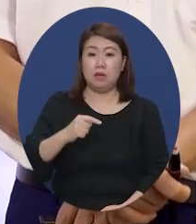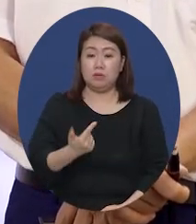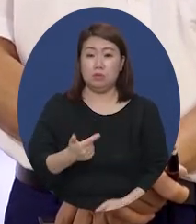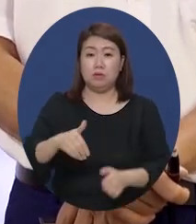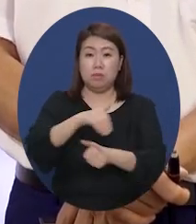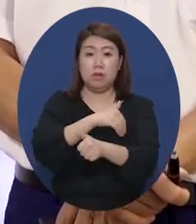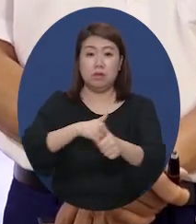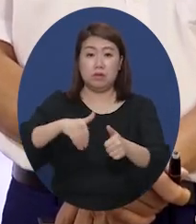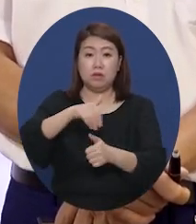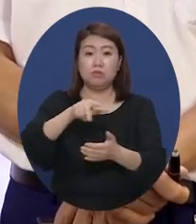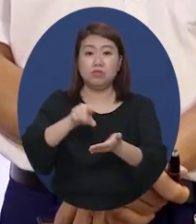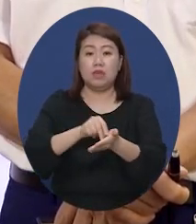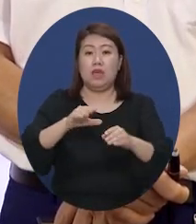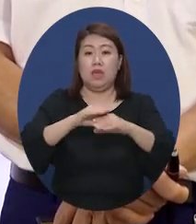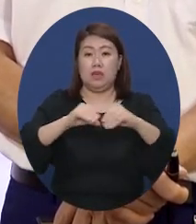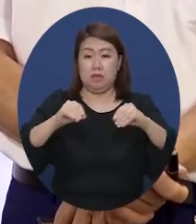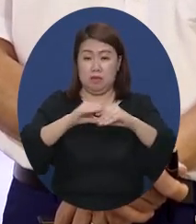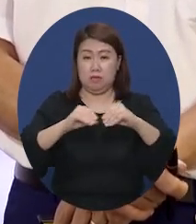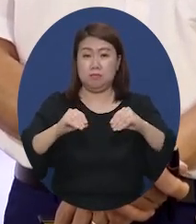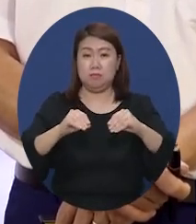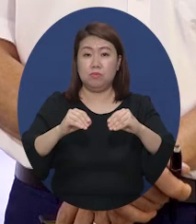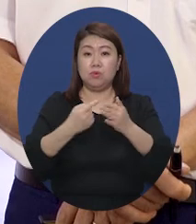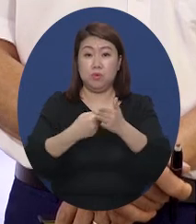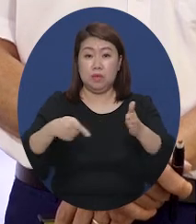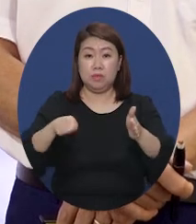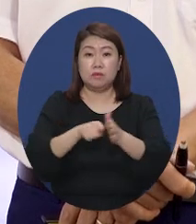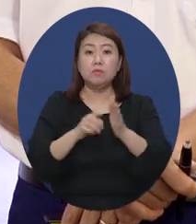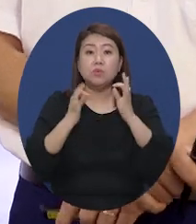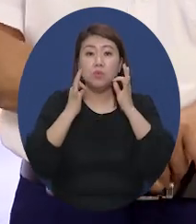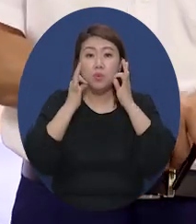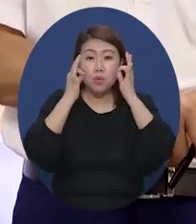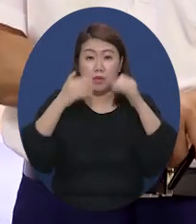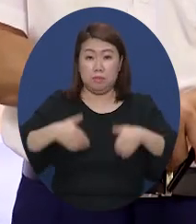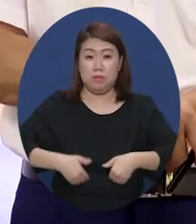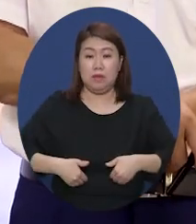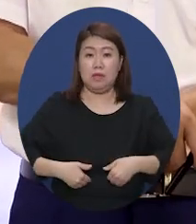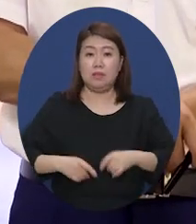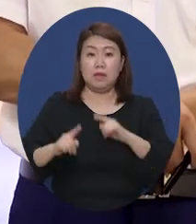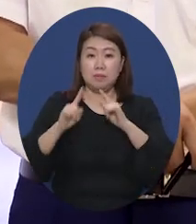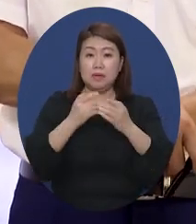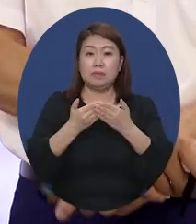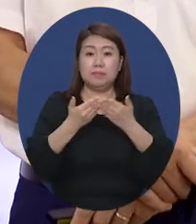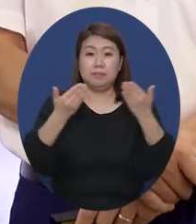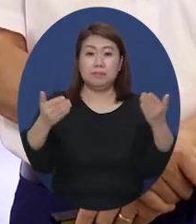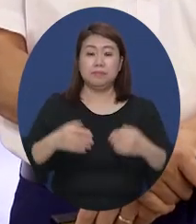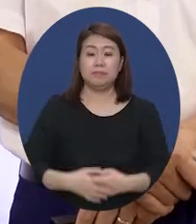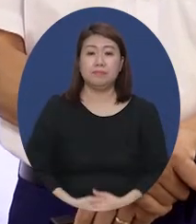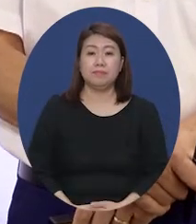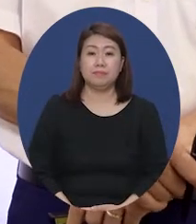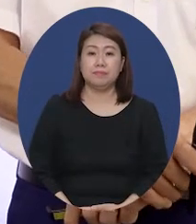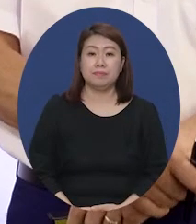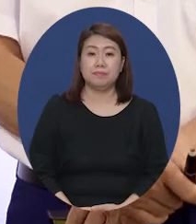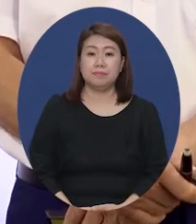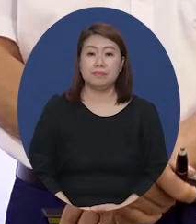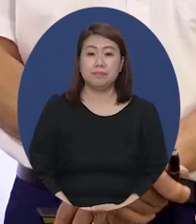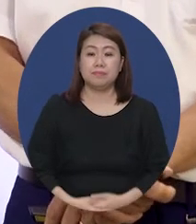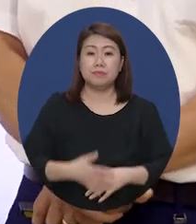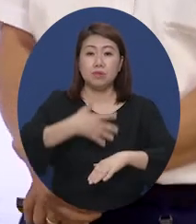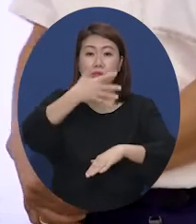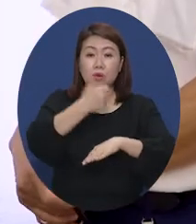환경 문제가 해결될 수 없다는 것을 얘기하고 있는 겁니다. 그죠? 그래서 결론적으로 보면은